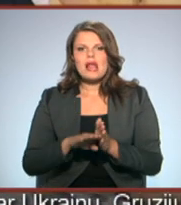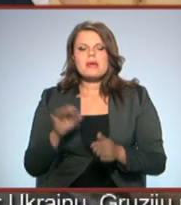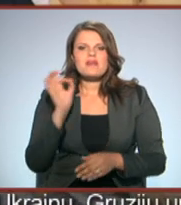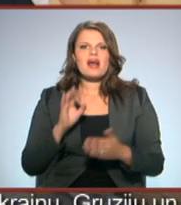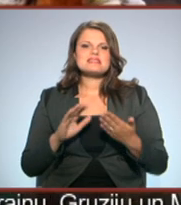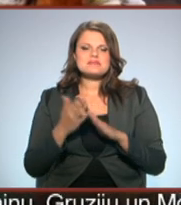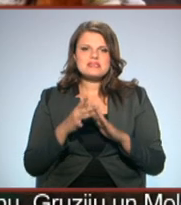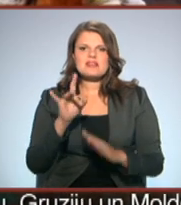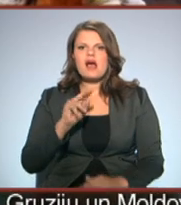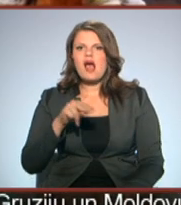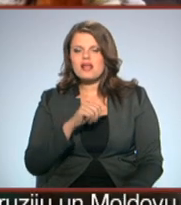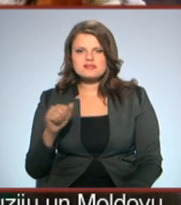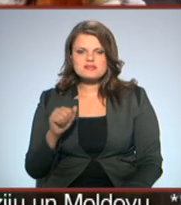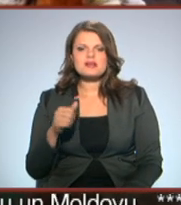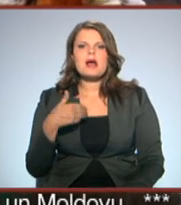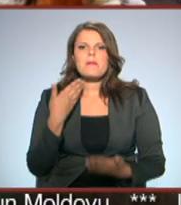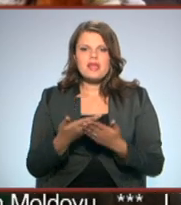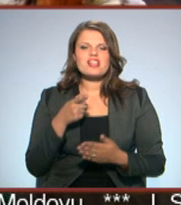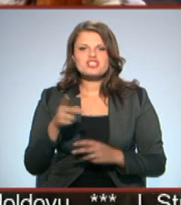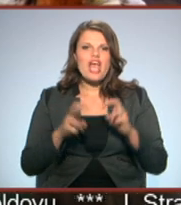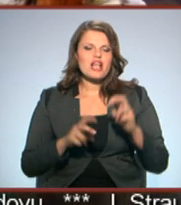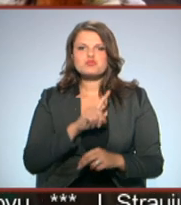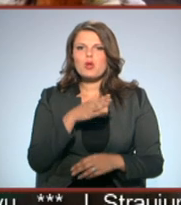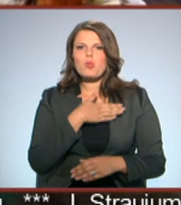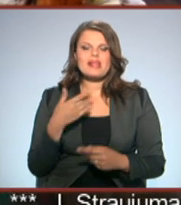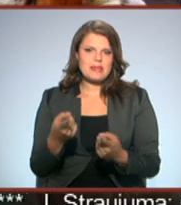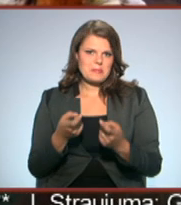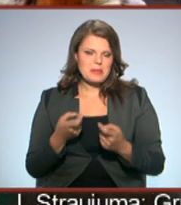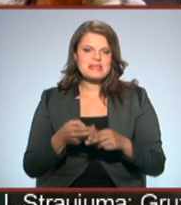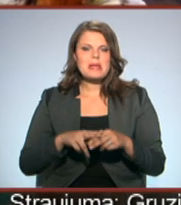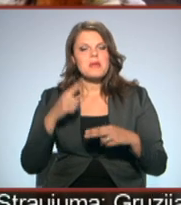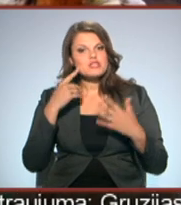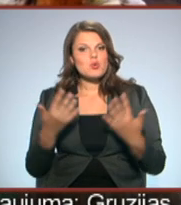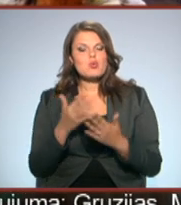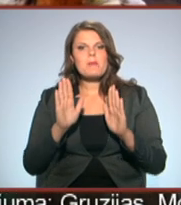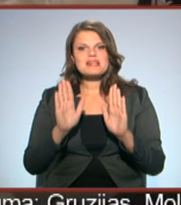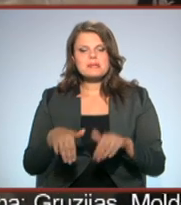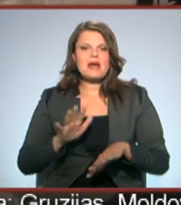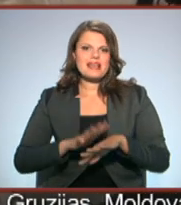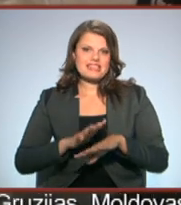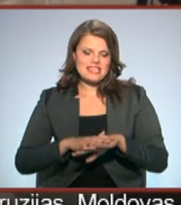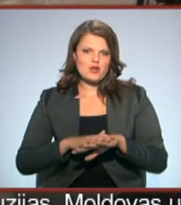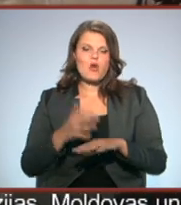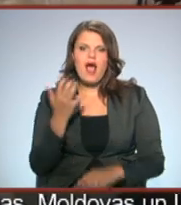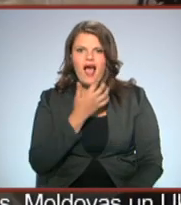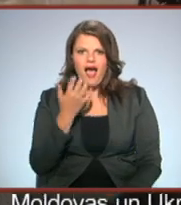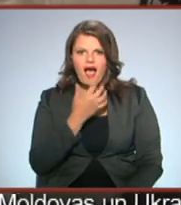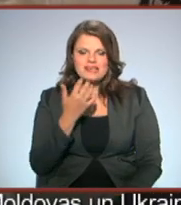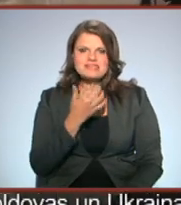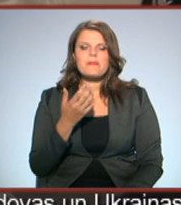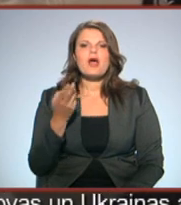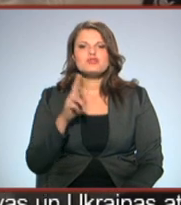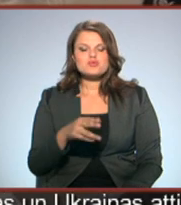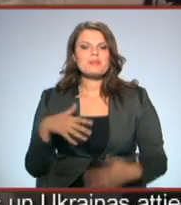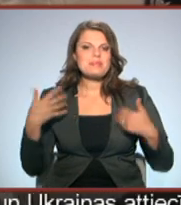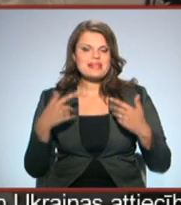pilsētā Lībekā pierādīja, ka šie ražojumi ir ļoti pieprasīti, tāpēc tiek domāts par tirgu ārzemēs. Kooperatīvu vadītāji priecājas, ka nu